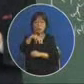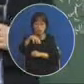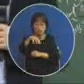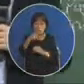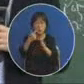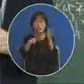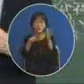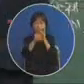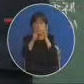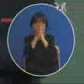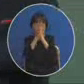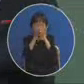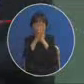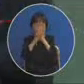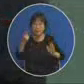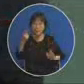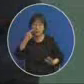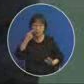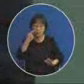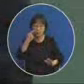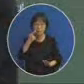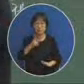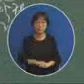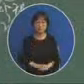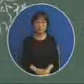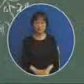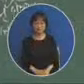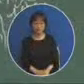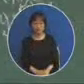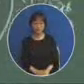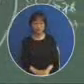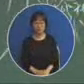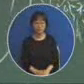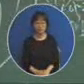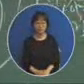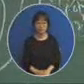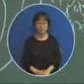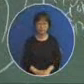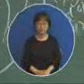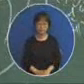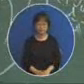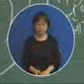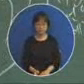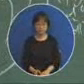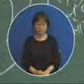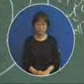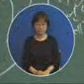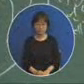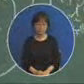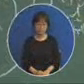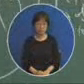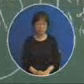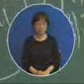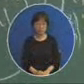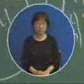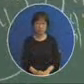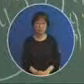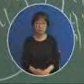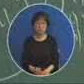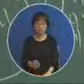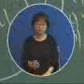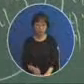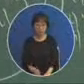to do at least one of these three. So starting now, pray for this. 저는 좀 어떨 때는 이제 하나님의 욕심 하나 세 개 다 할 수도